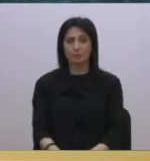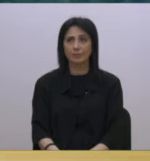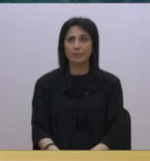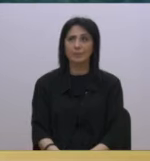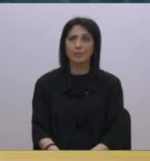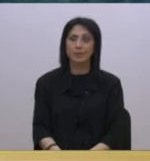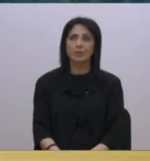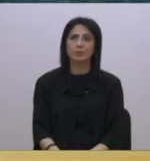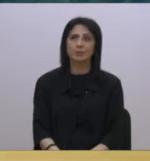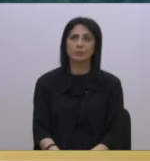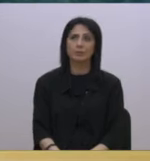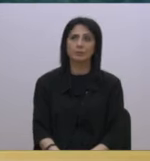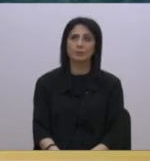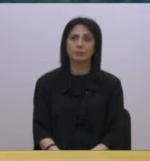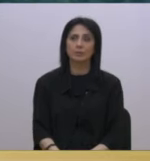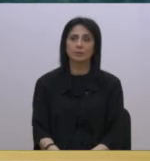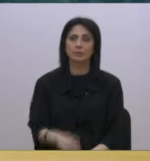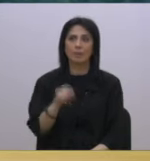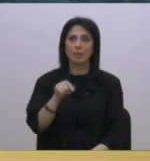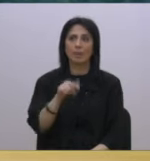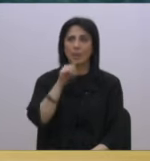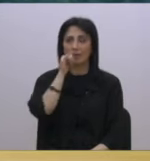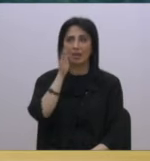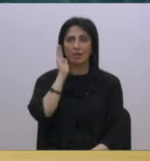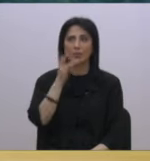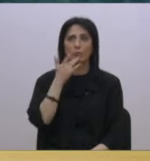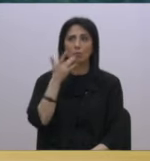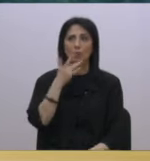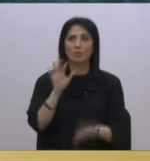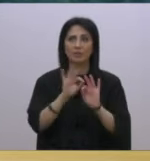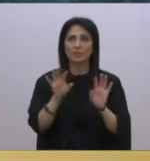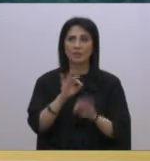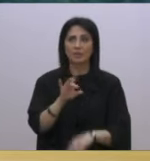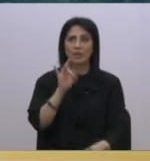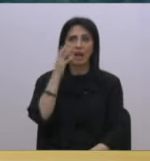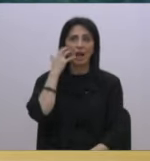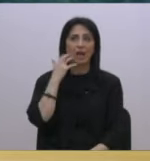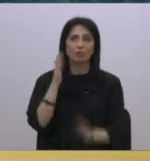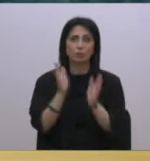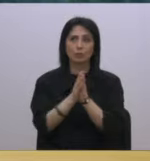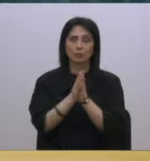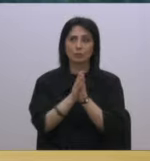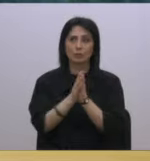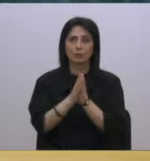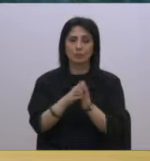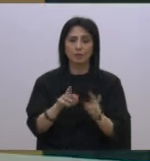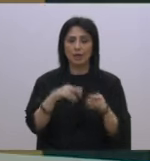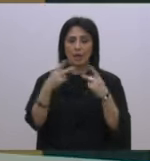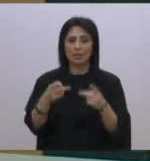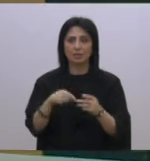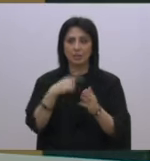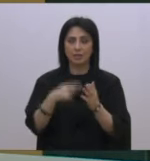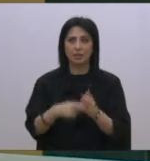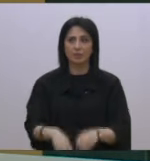კარგით, მოგლეთ ეხა აქ ვერ გვექნება პოლიტიკური განცხადებები, რატი იონათამიშვილს თხოვდა, გადავიდეთ შემდეგ